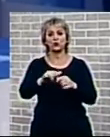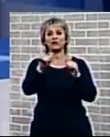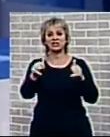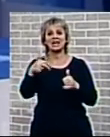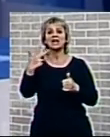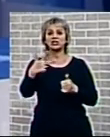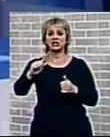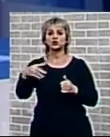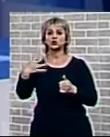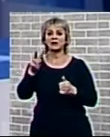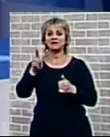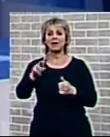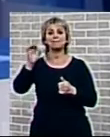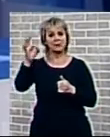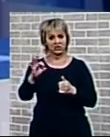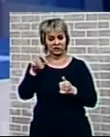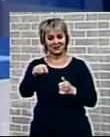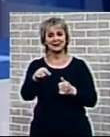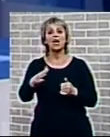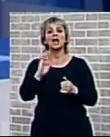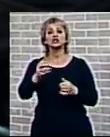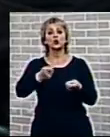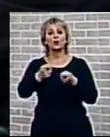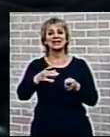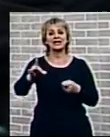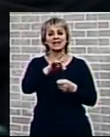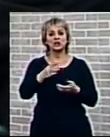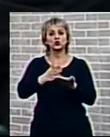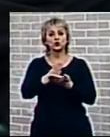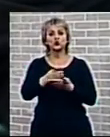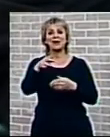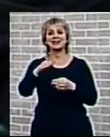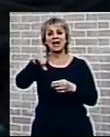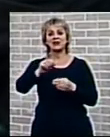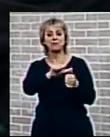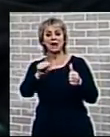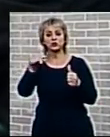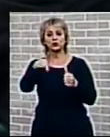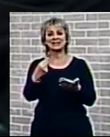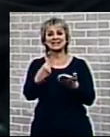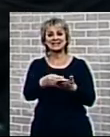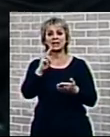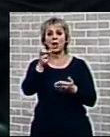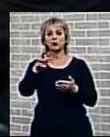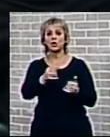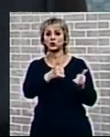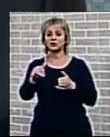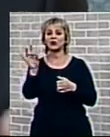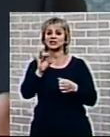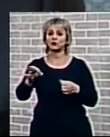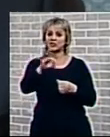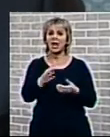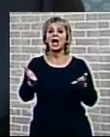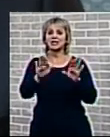на 3,42%. Хотя руководитель региональной службы по тарифам подчеркивает, цены коммунальных услуг в Ростовской